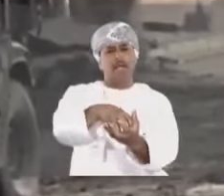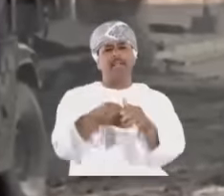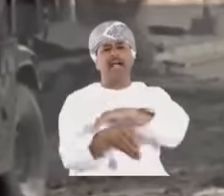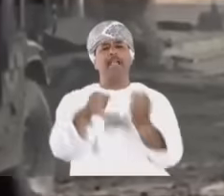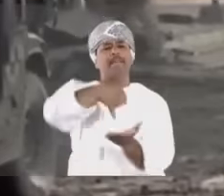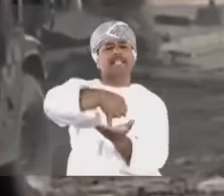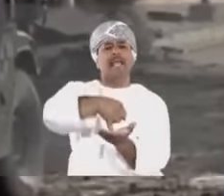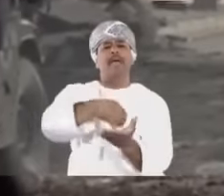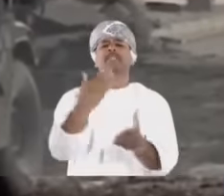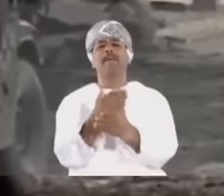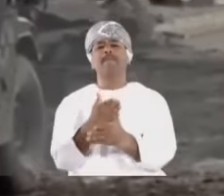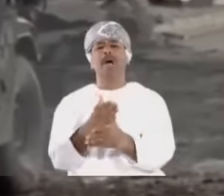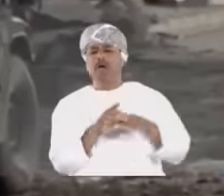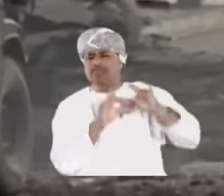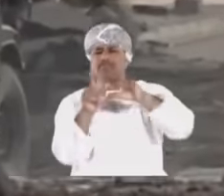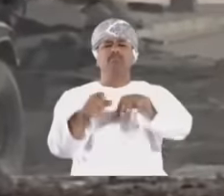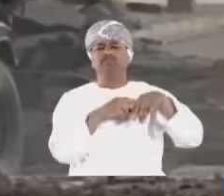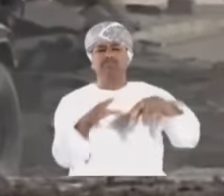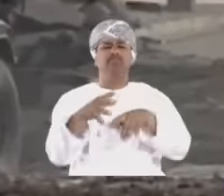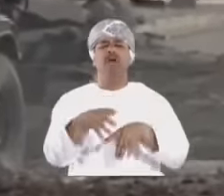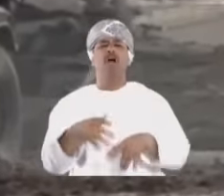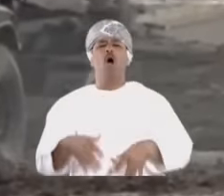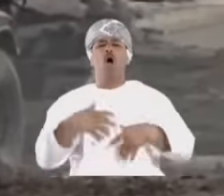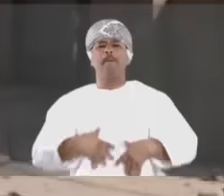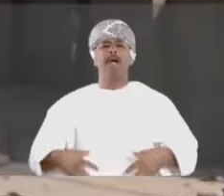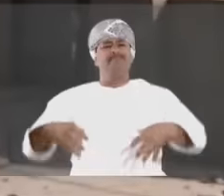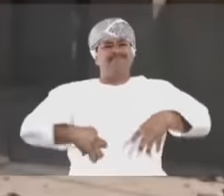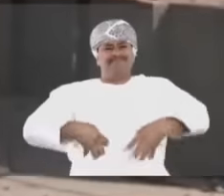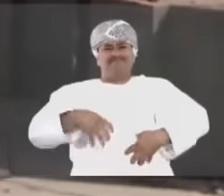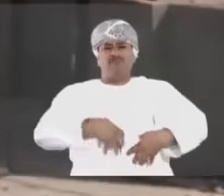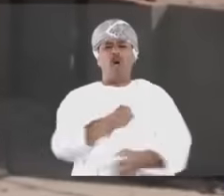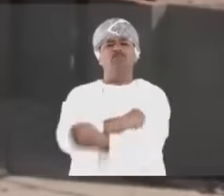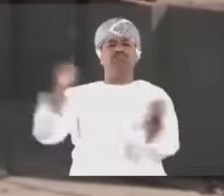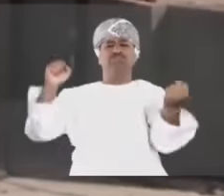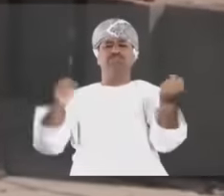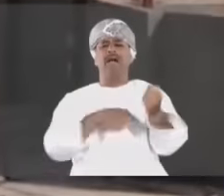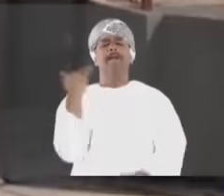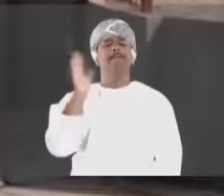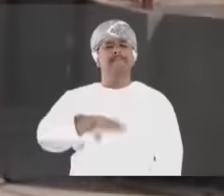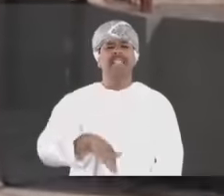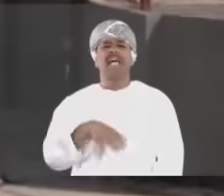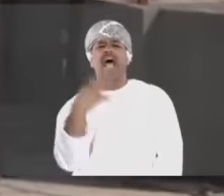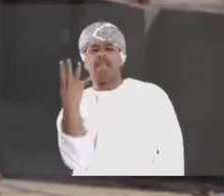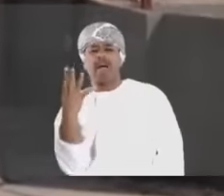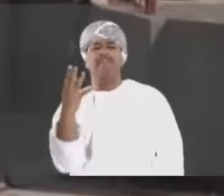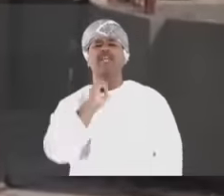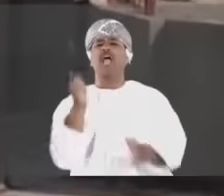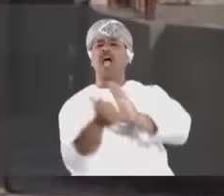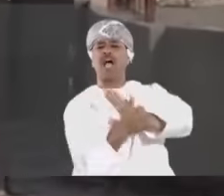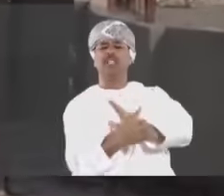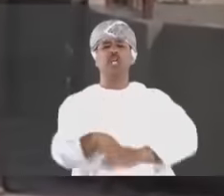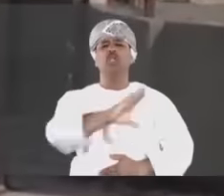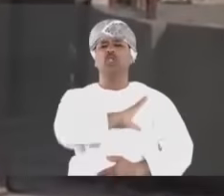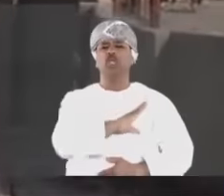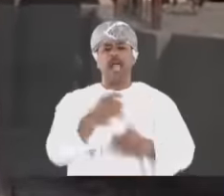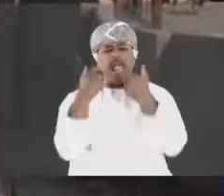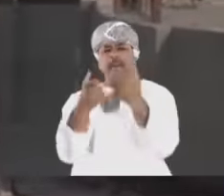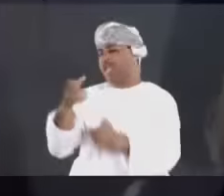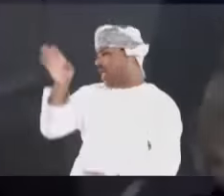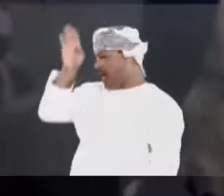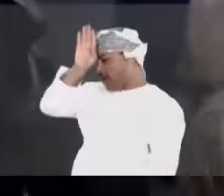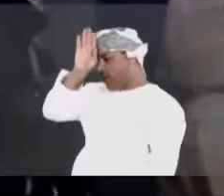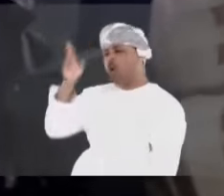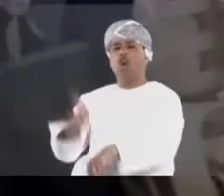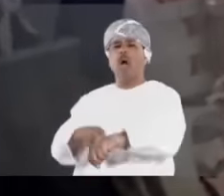بعد سلسلة هجمات انتحارية أسفرت عن مقتل 4 بينهم قائد من قوات الأمن العراقية